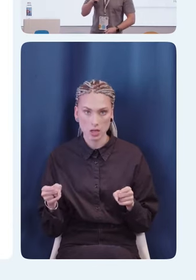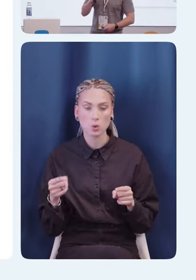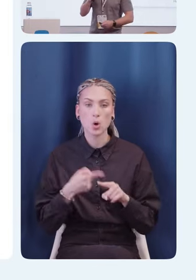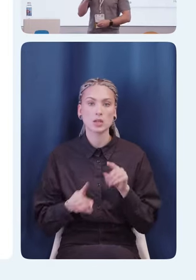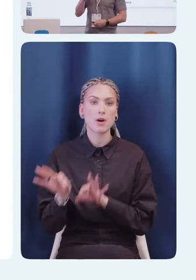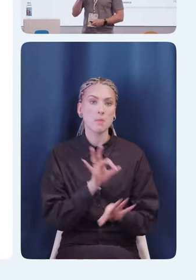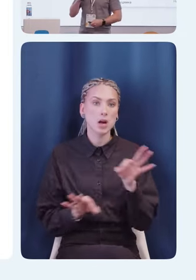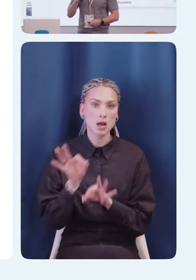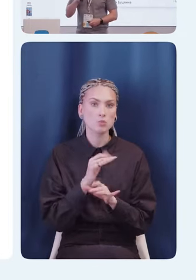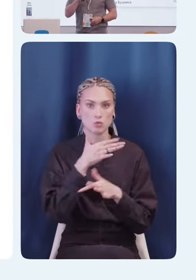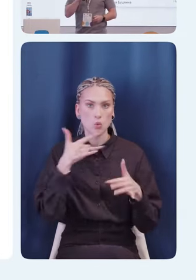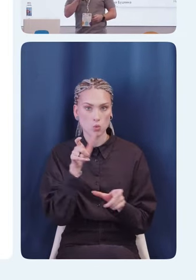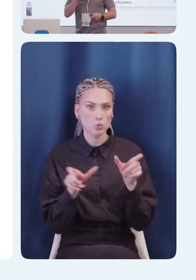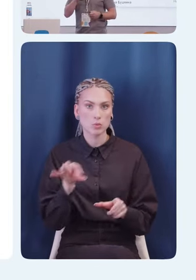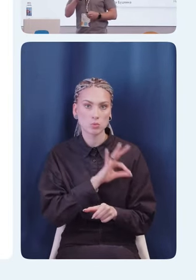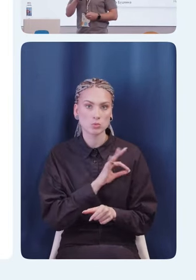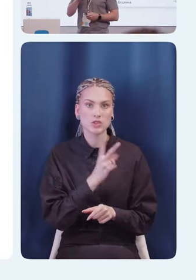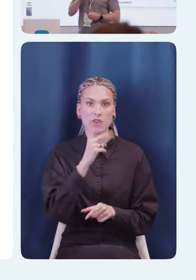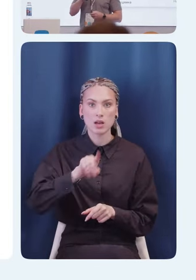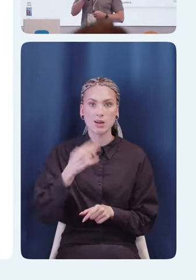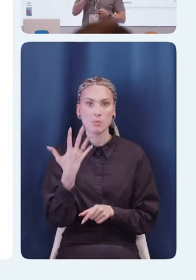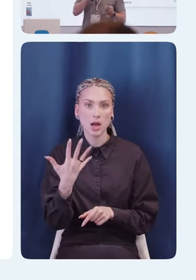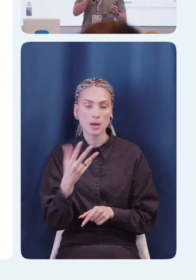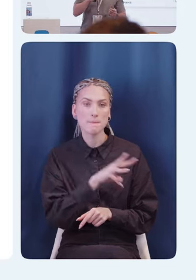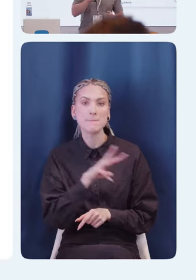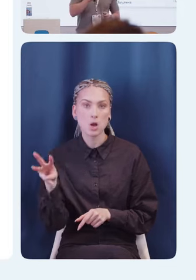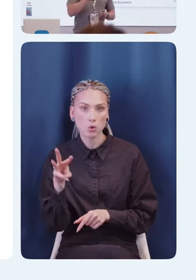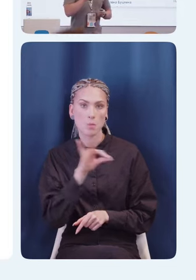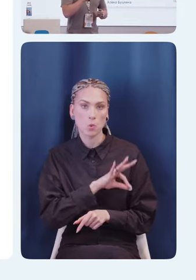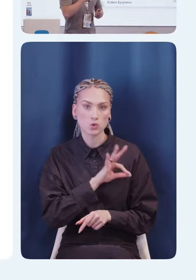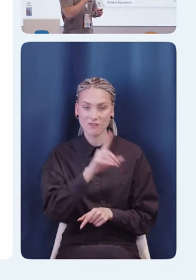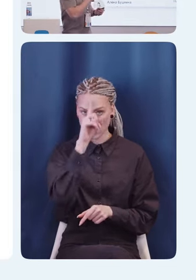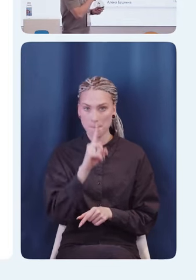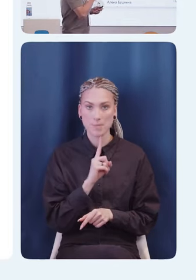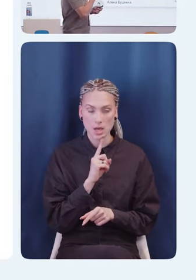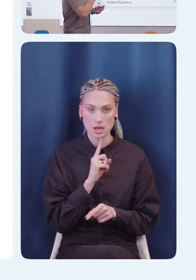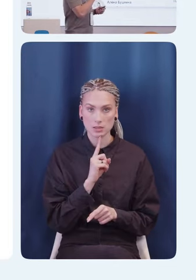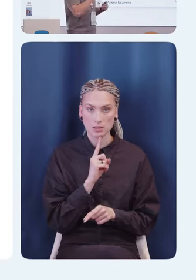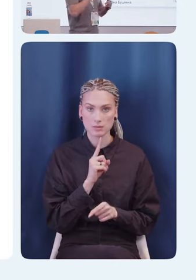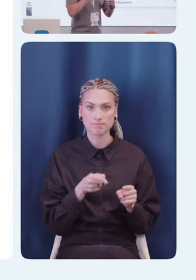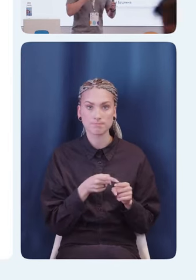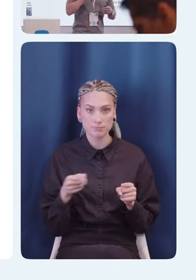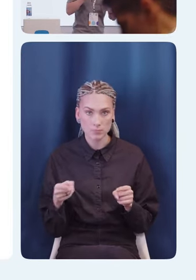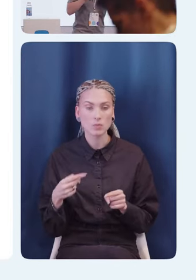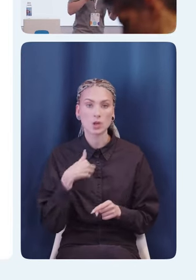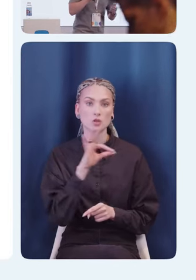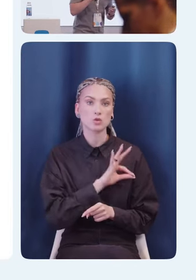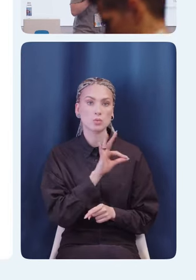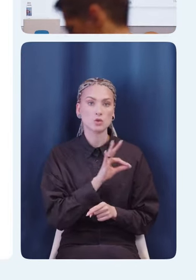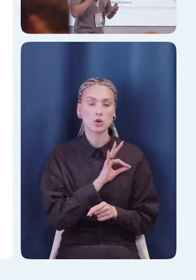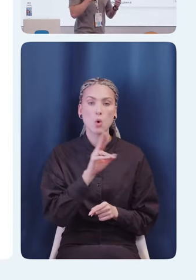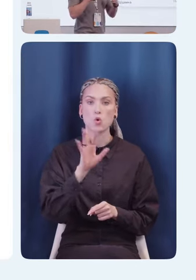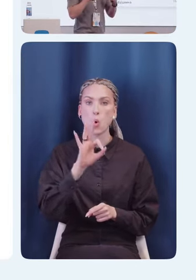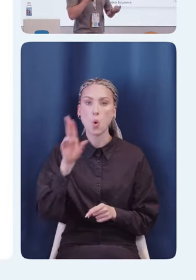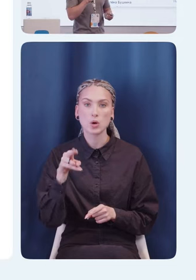проекта довольно большая аудитория, 2,5 миллиона пользователей в месяц. У нас используется общая кодовая